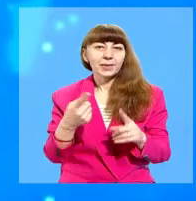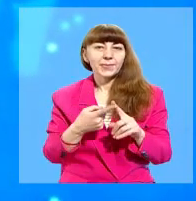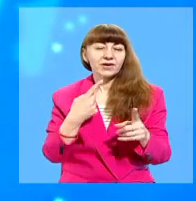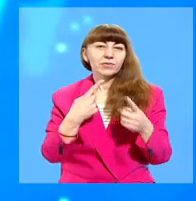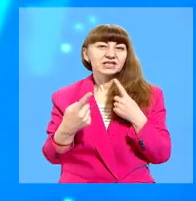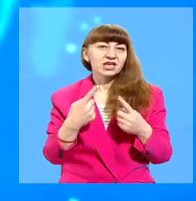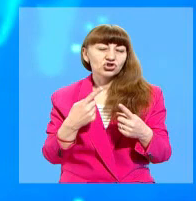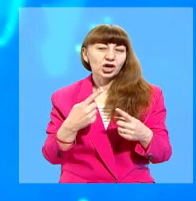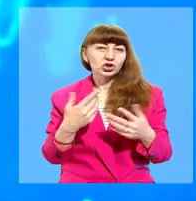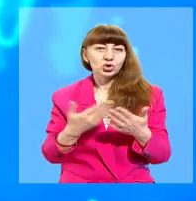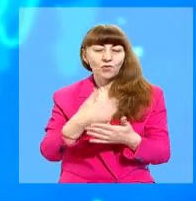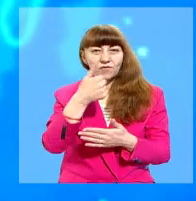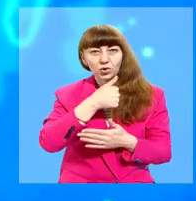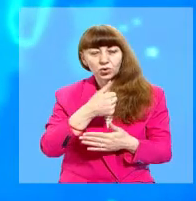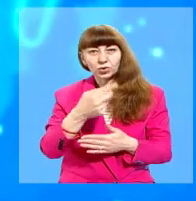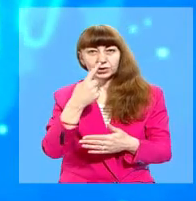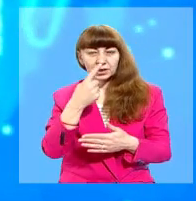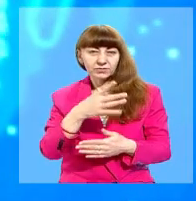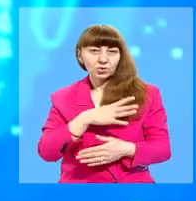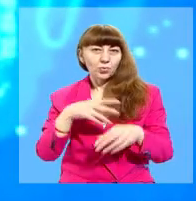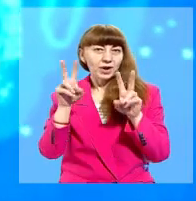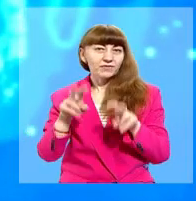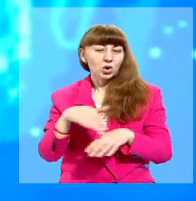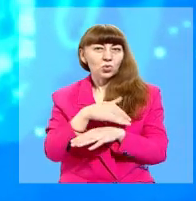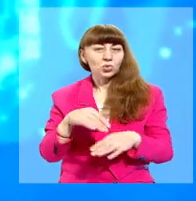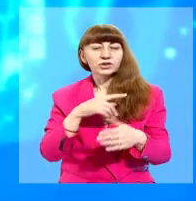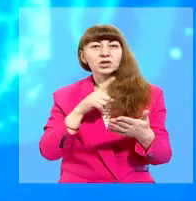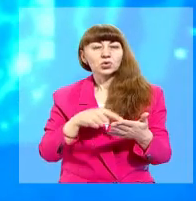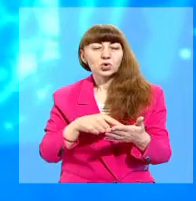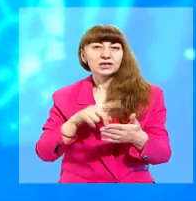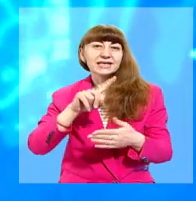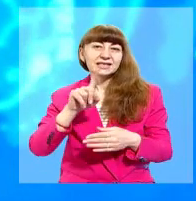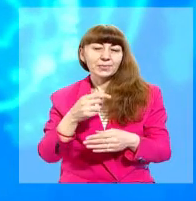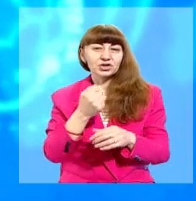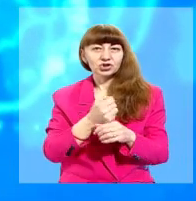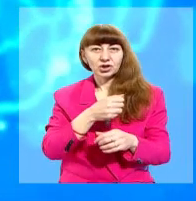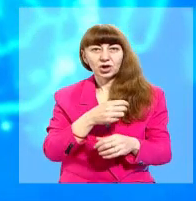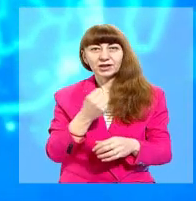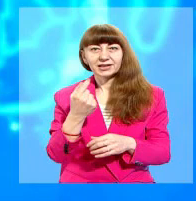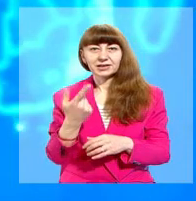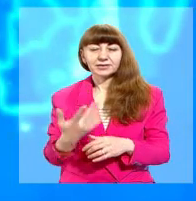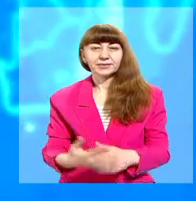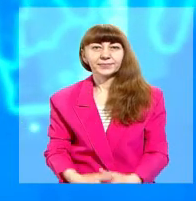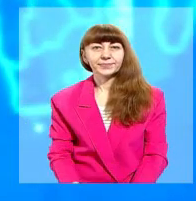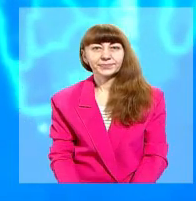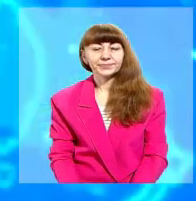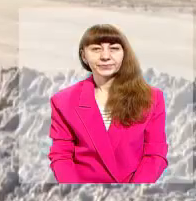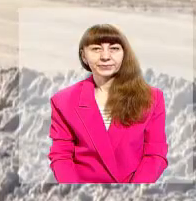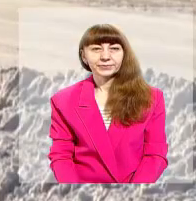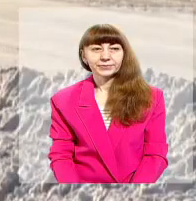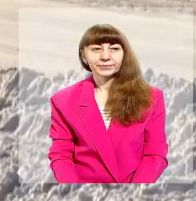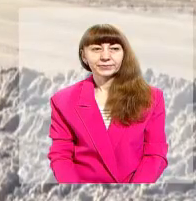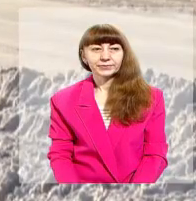года. Накануне он проинспектировал улицы города и сделал ряд замечаний. Подробнее расскажем в следующем материале.